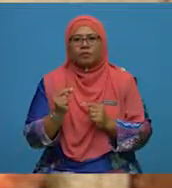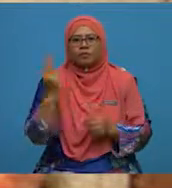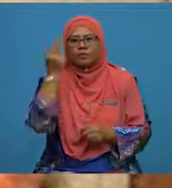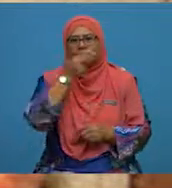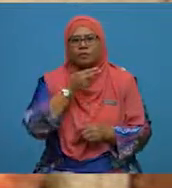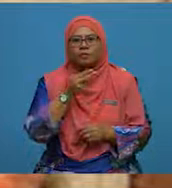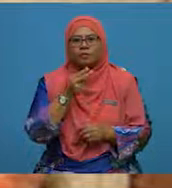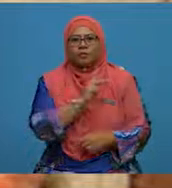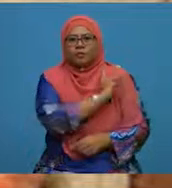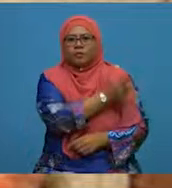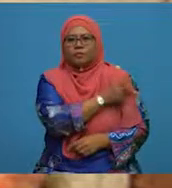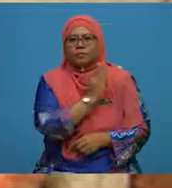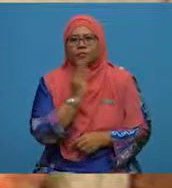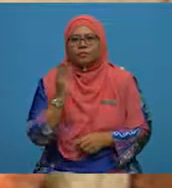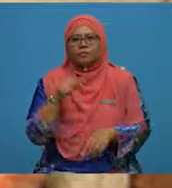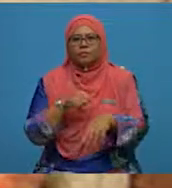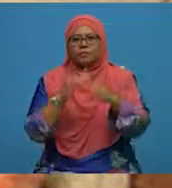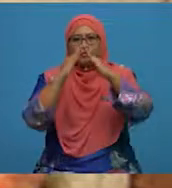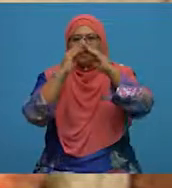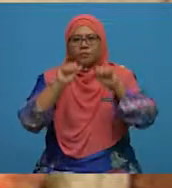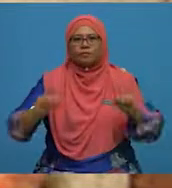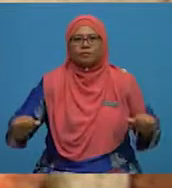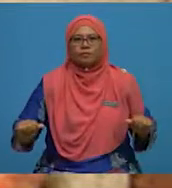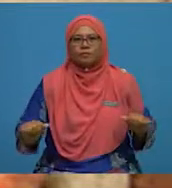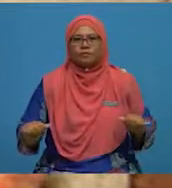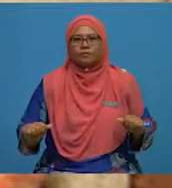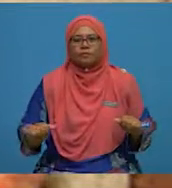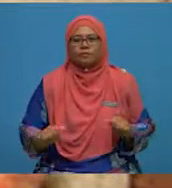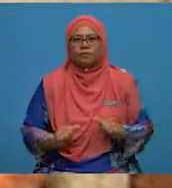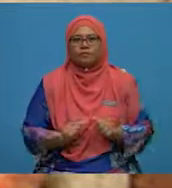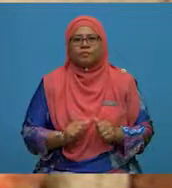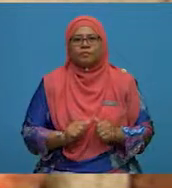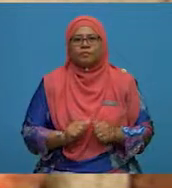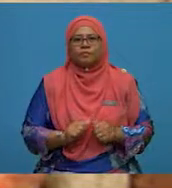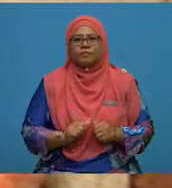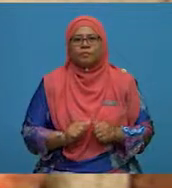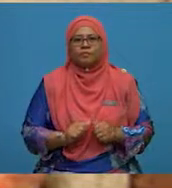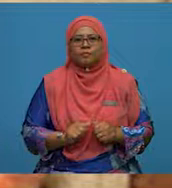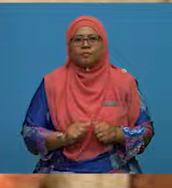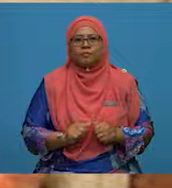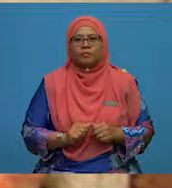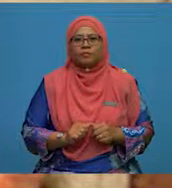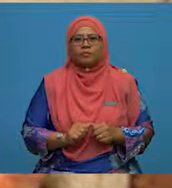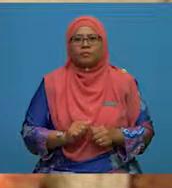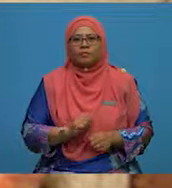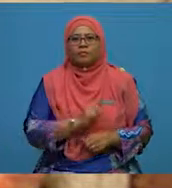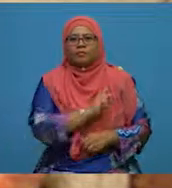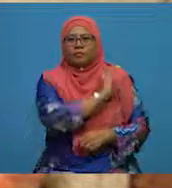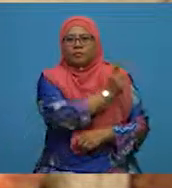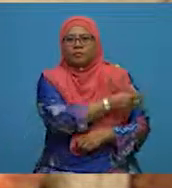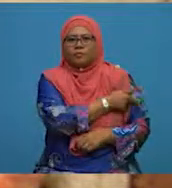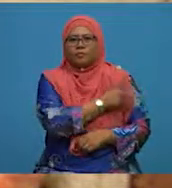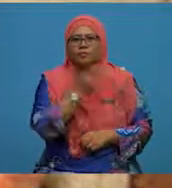terhadap penjajahan barat di Mesir, iaitu penjajahan Perancis dan